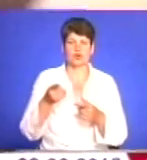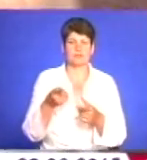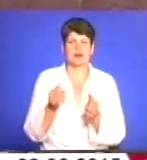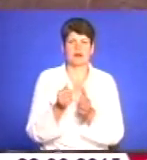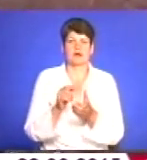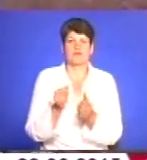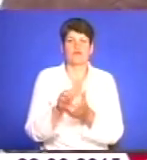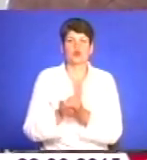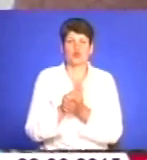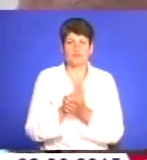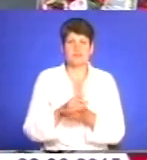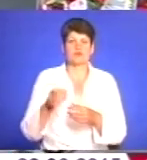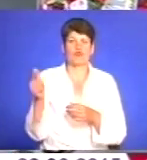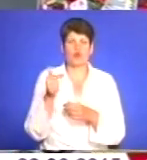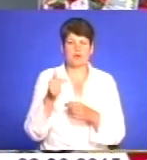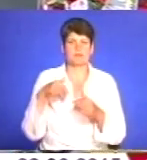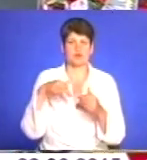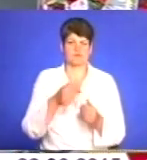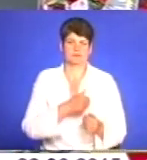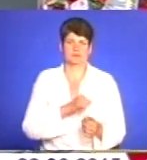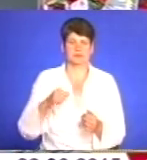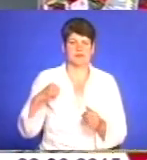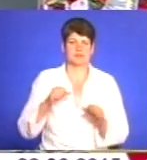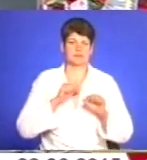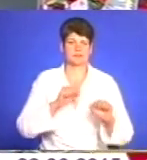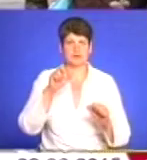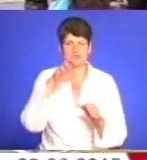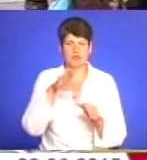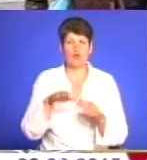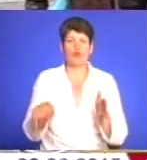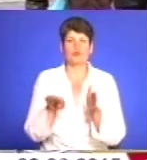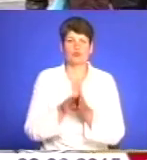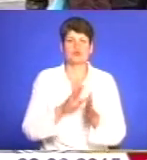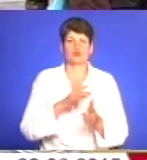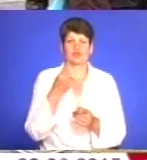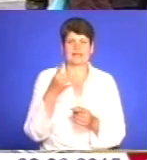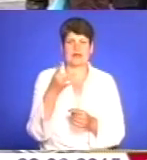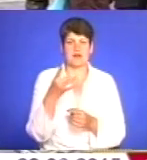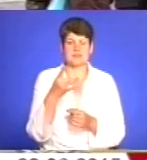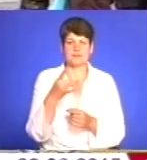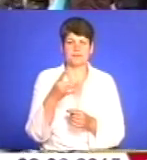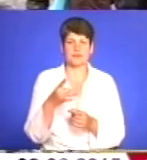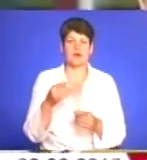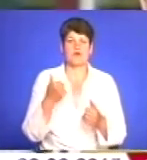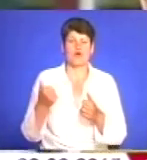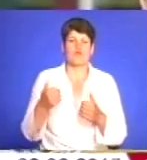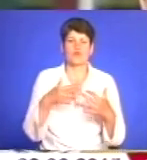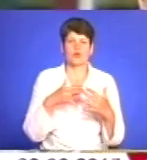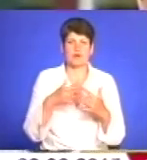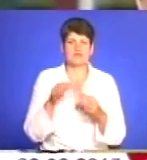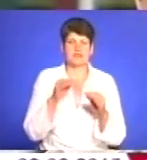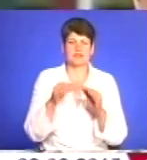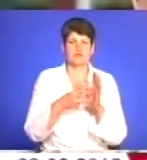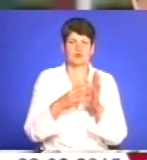«Дружба». З грудня минулого року добровольцем пішов захищати державу. У відпустці був лише раз. Воював у складі 8-ї окремої роти